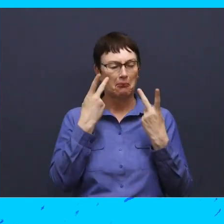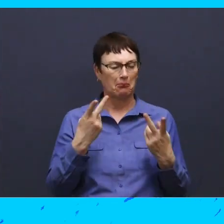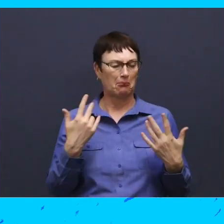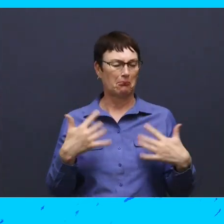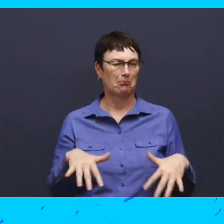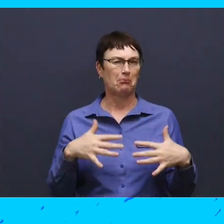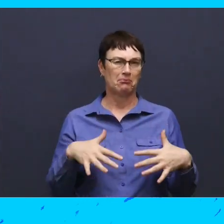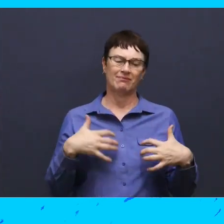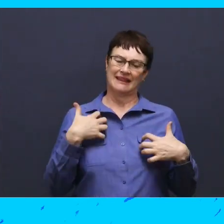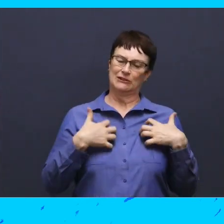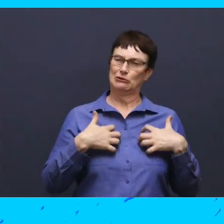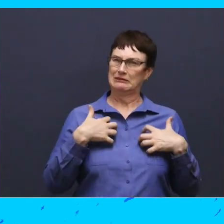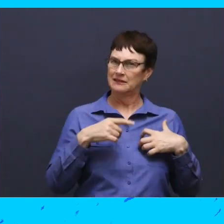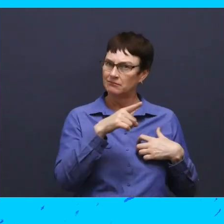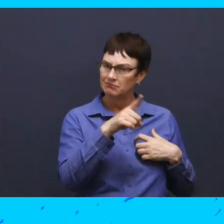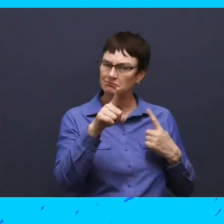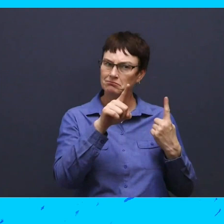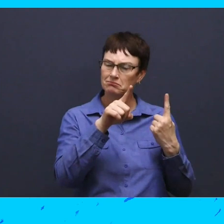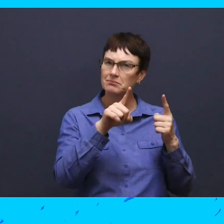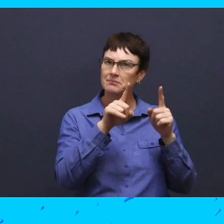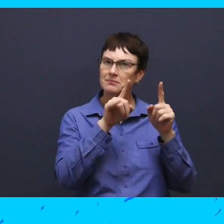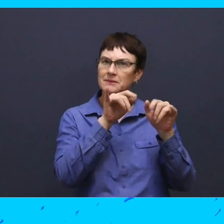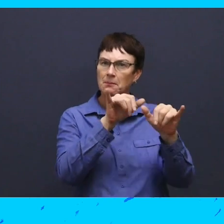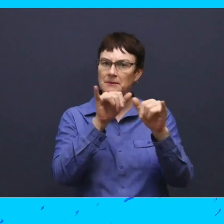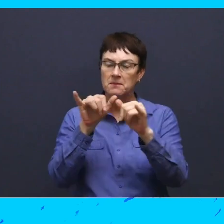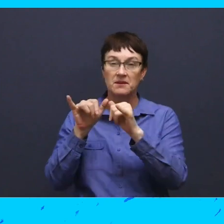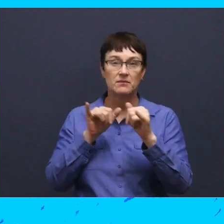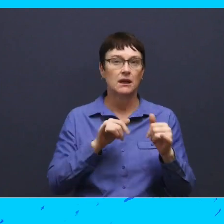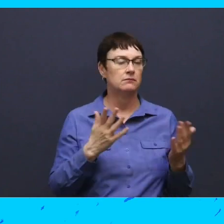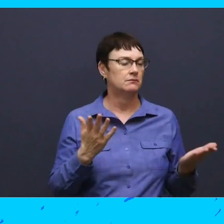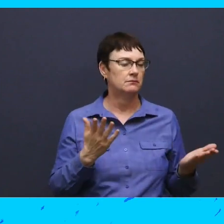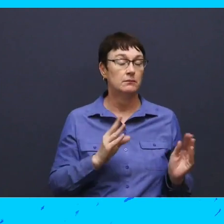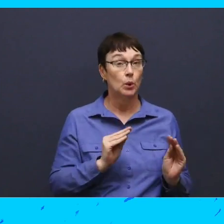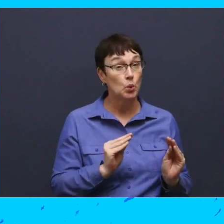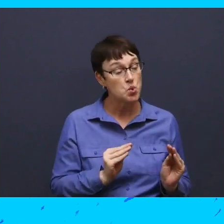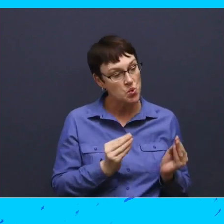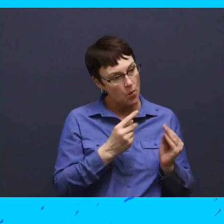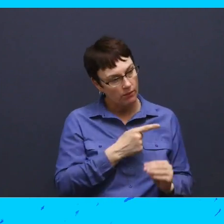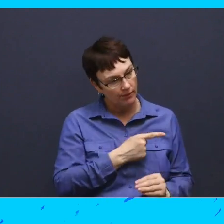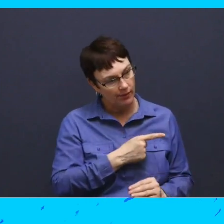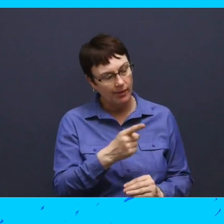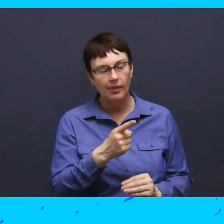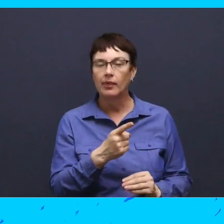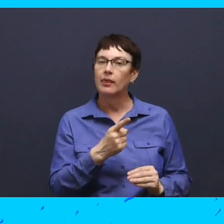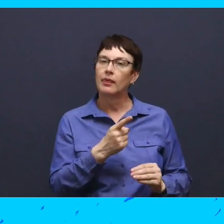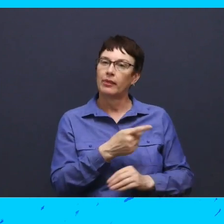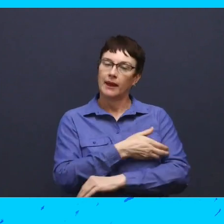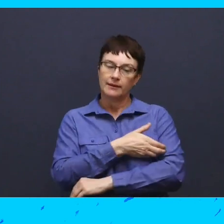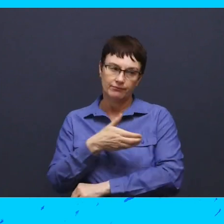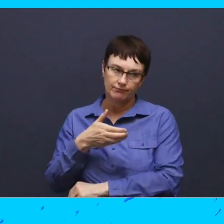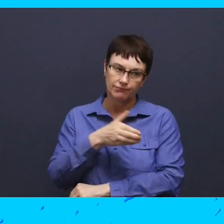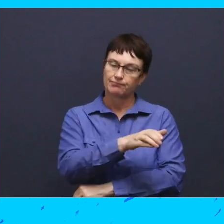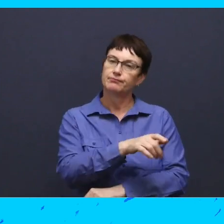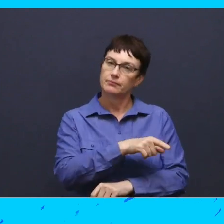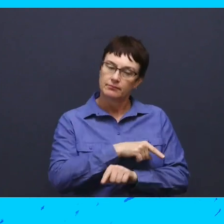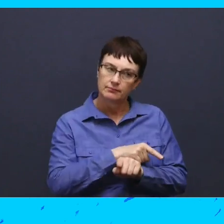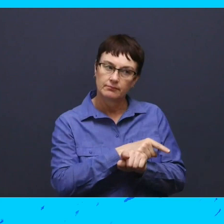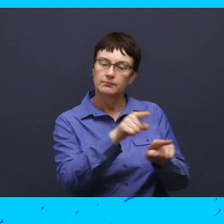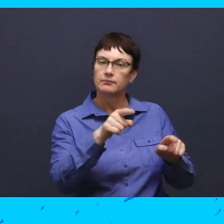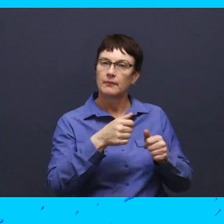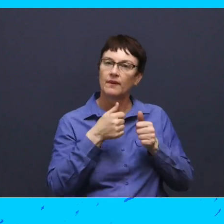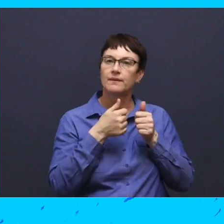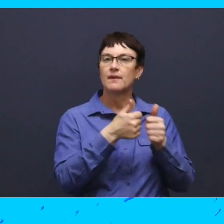d'accord que la solution est dans les mains des jeunes. Il nous faut les former pour qu'ils puissent parler par